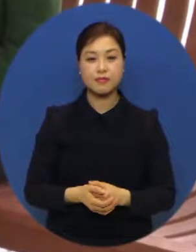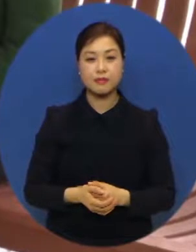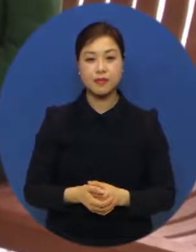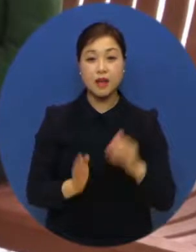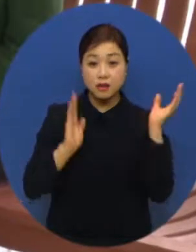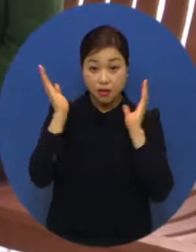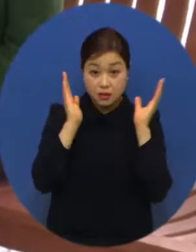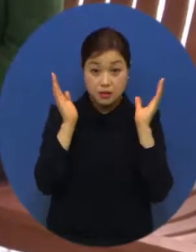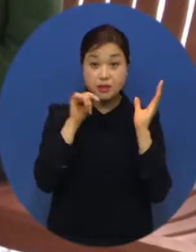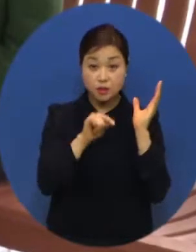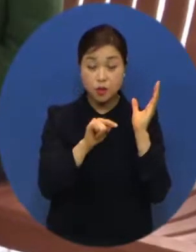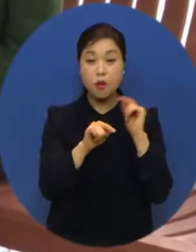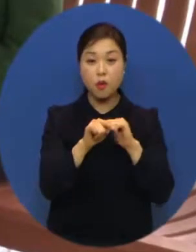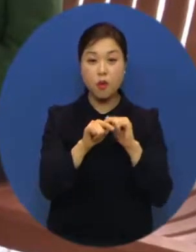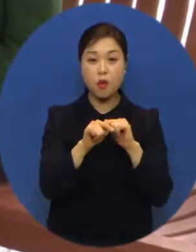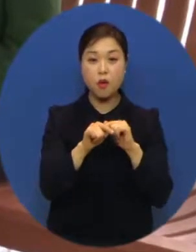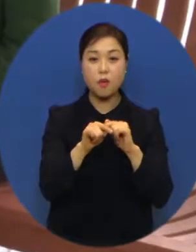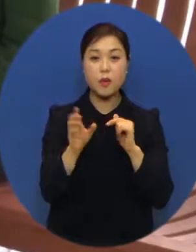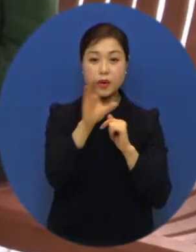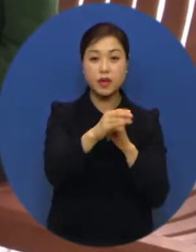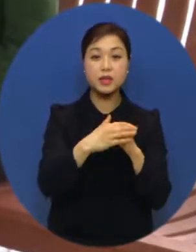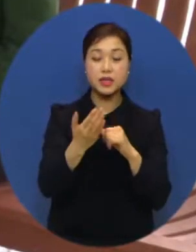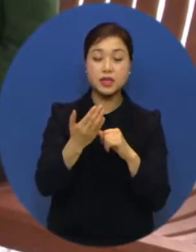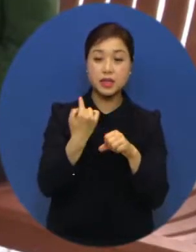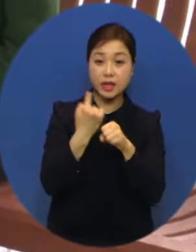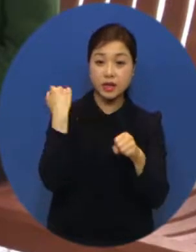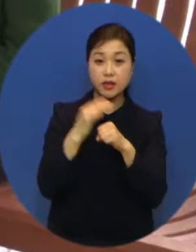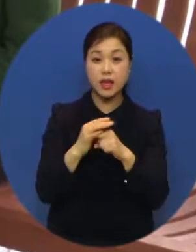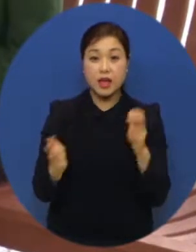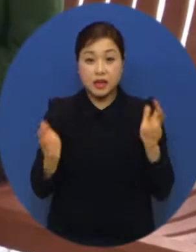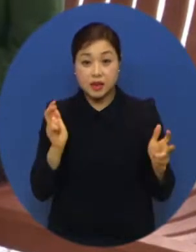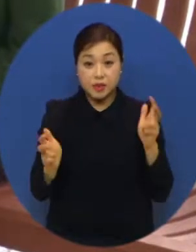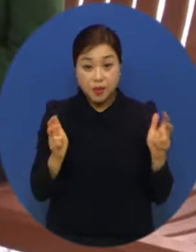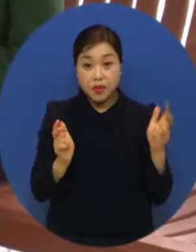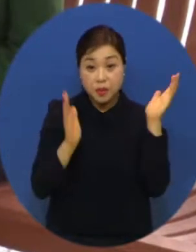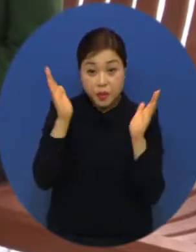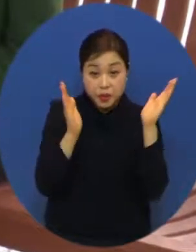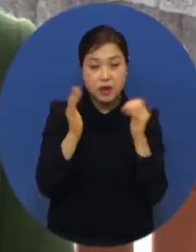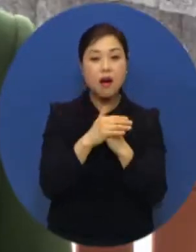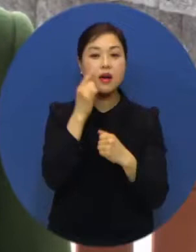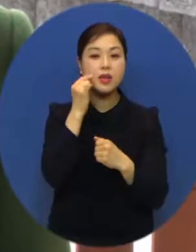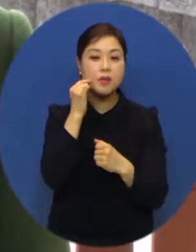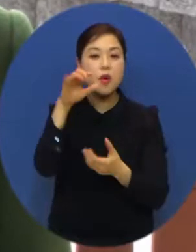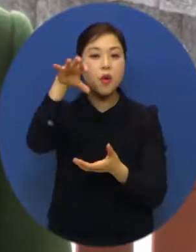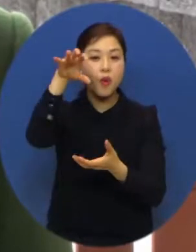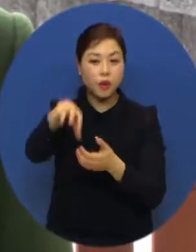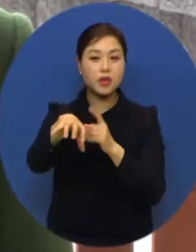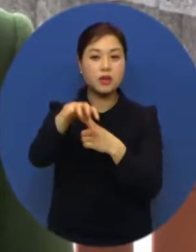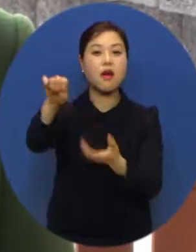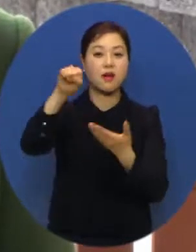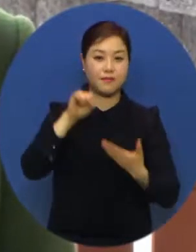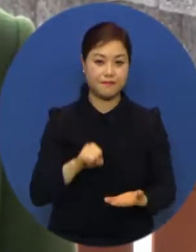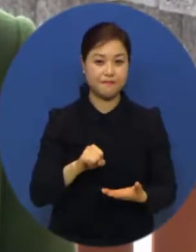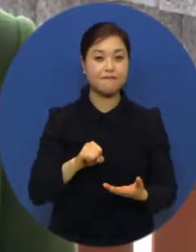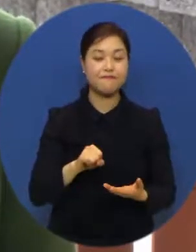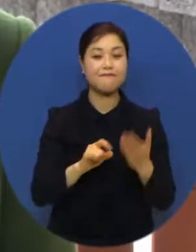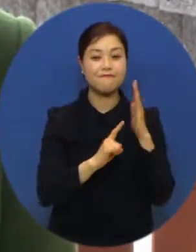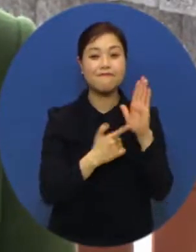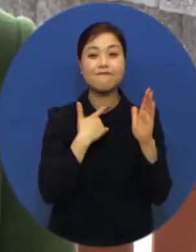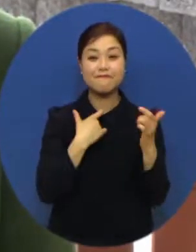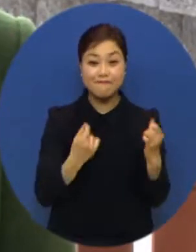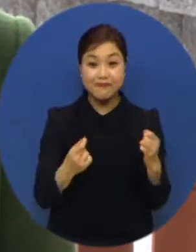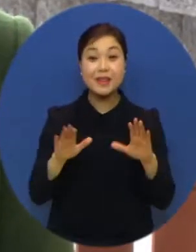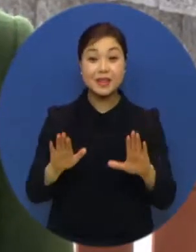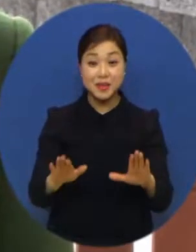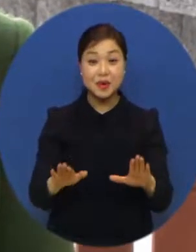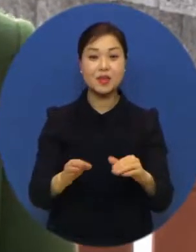연극 분야에서도 작년에 이제 로봇 연극을 일본에서 유치를 해왔어요. 네. 그래서 연극에서도 저희가